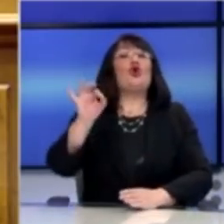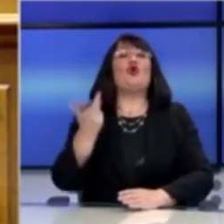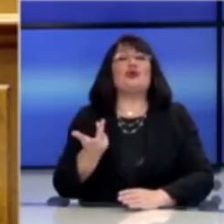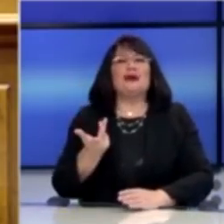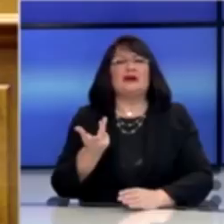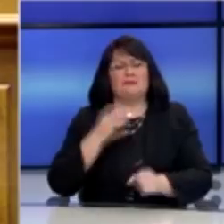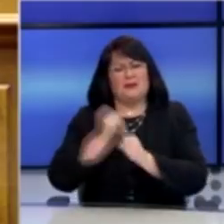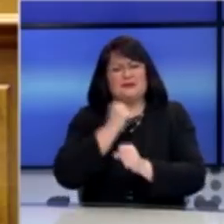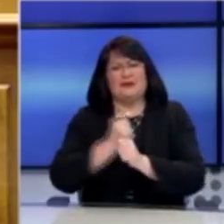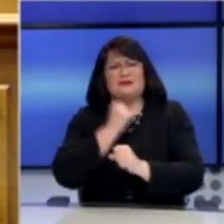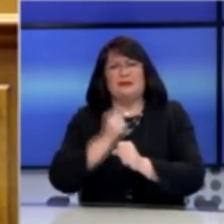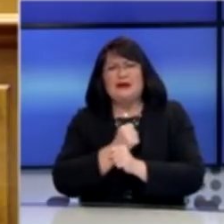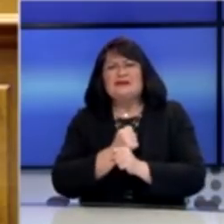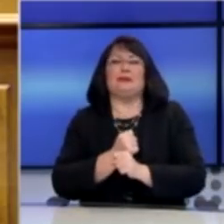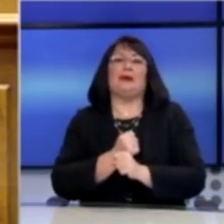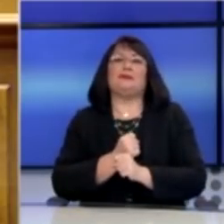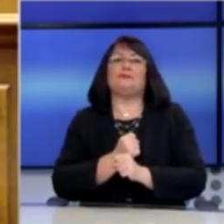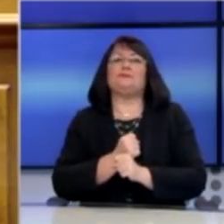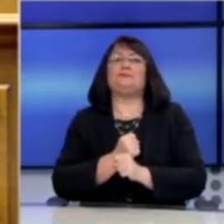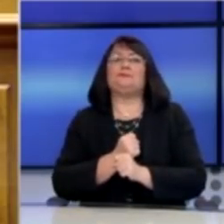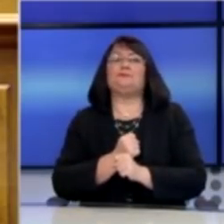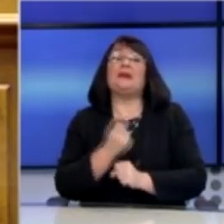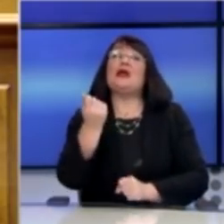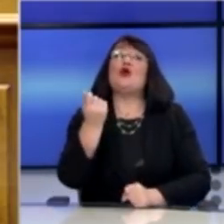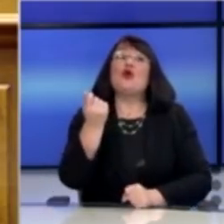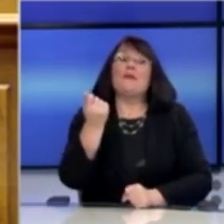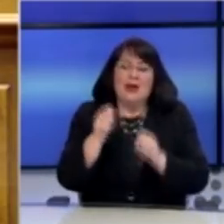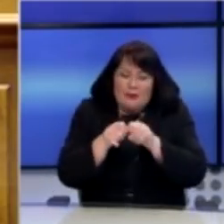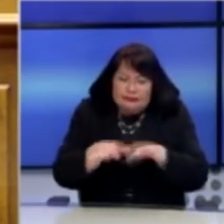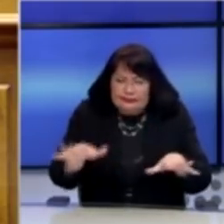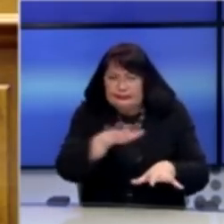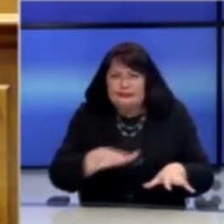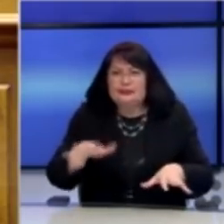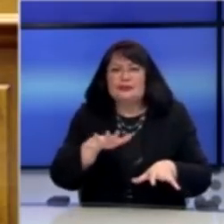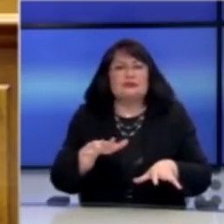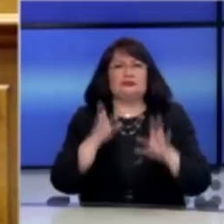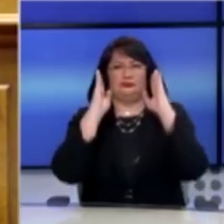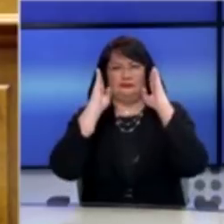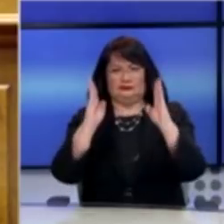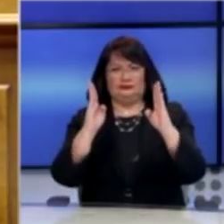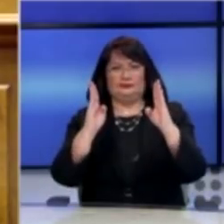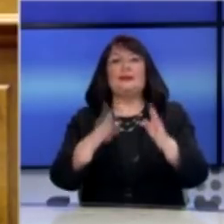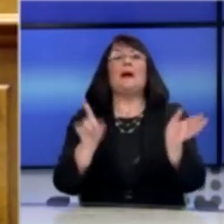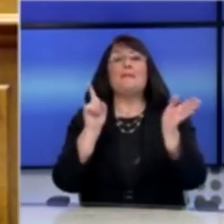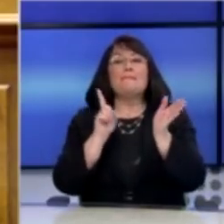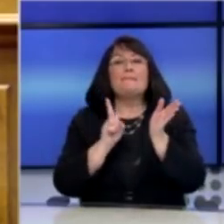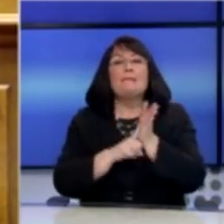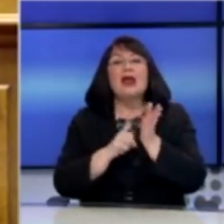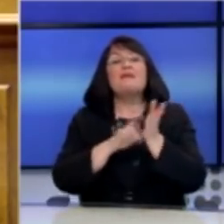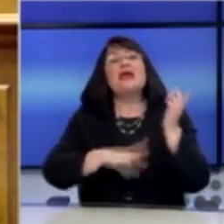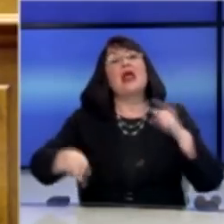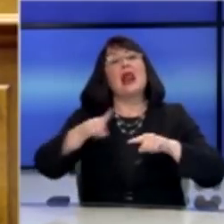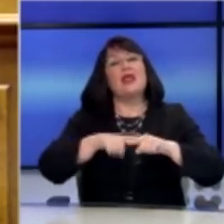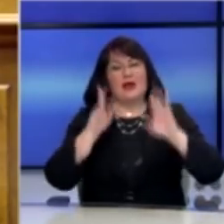Μια επιμονή πως η γραμμή εξωστρέφεια της οικονομίας είναι η κατεύθυνση προς την οποία πρέπει να κινηθεί η